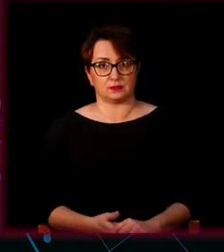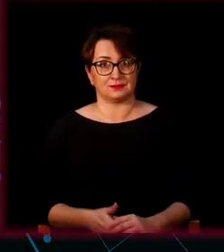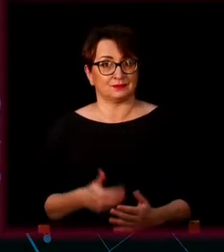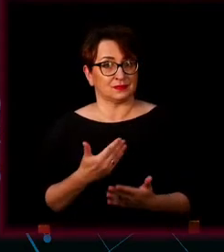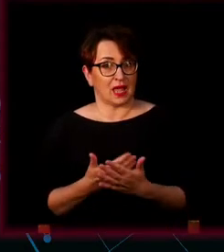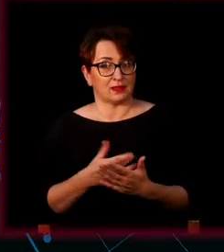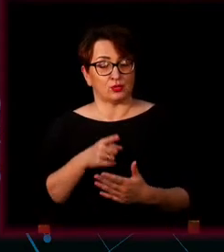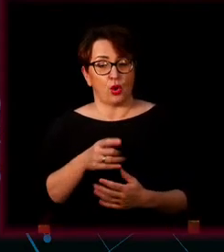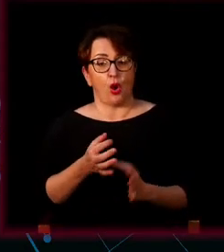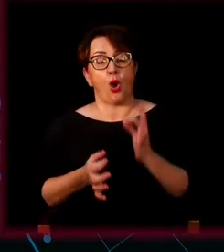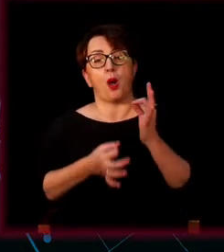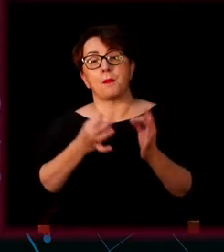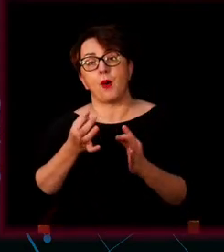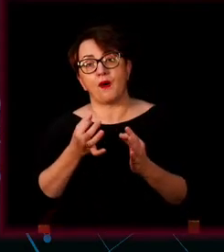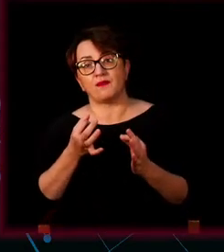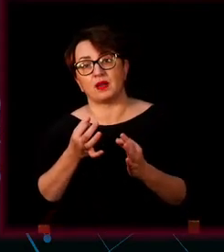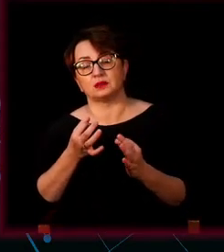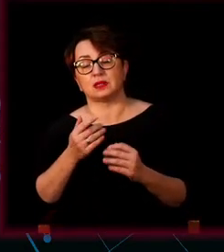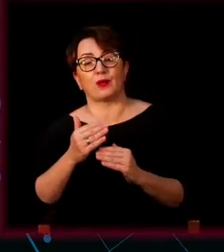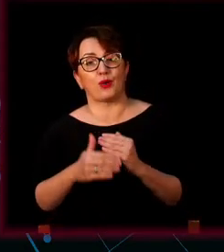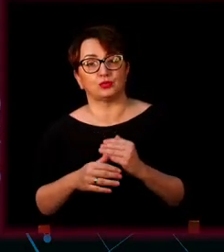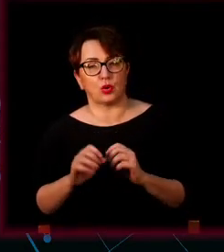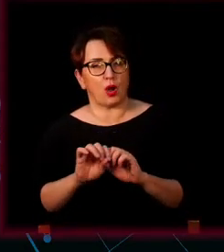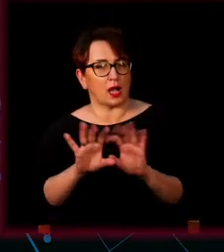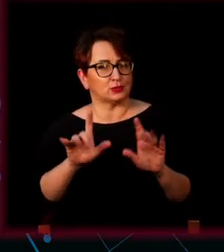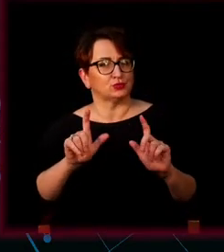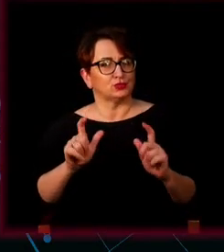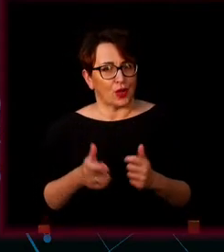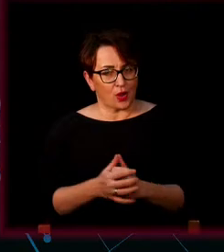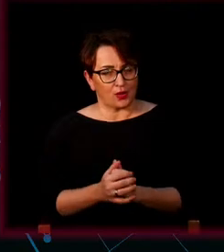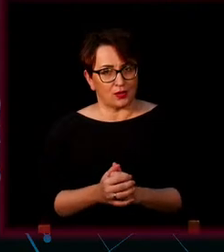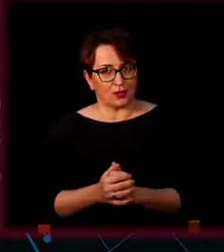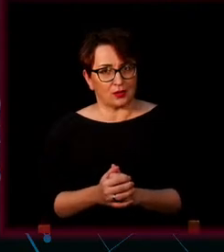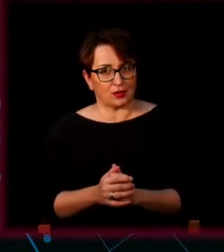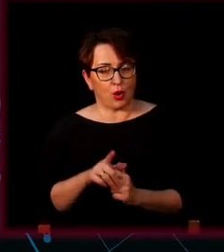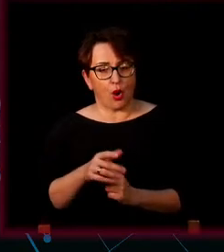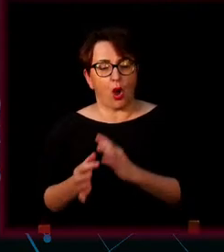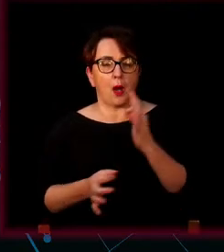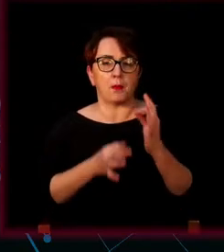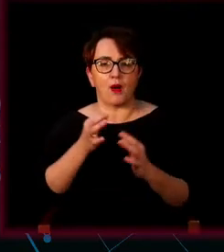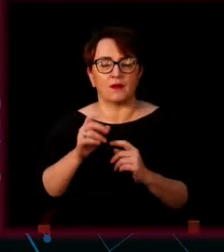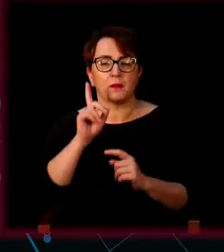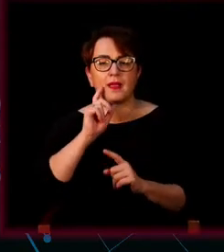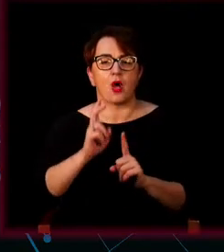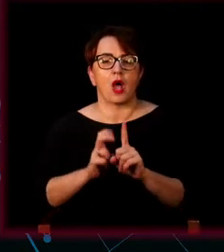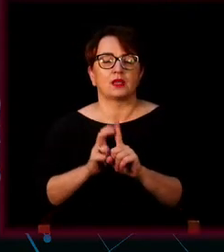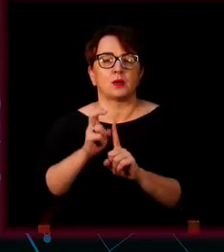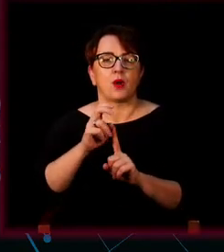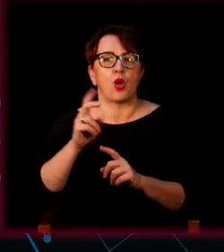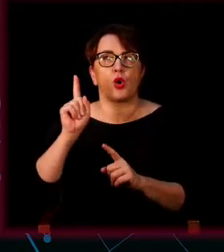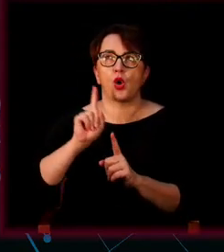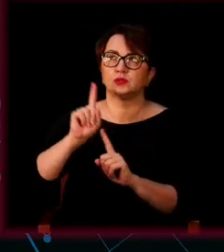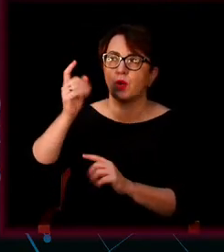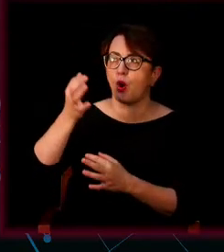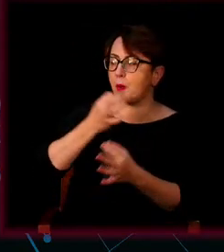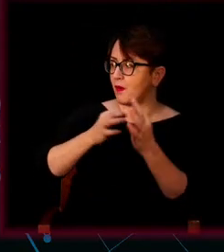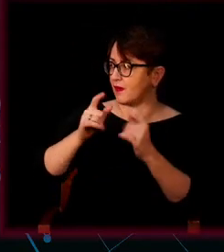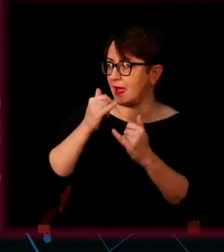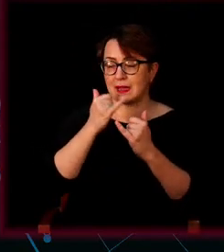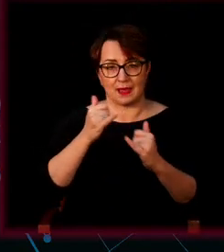nie jest to tak naprawdę opowieść, jak się okazuje na koniec, o właśnie kosmicznym antropologu, który opisuje nam